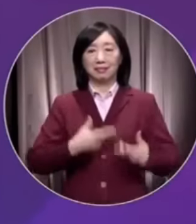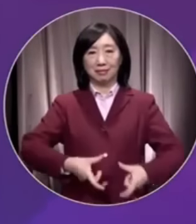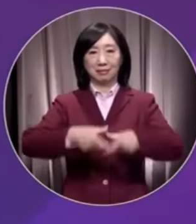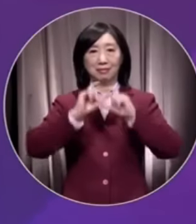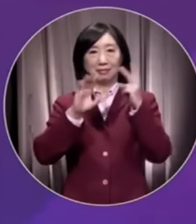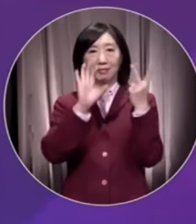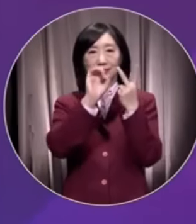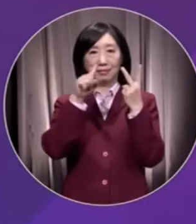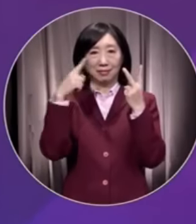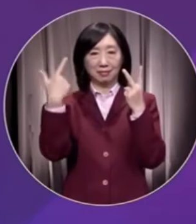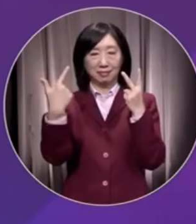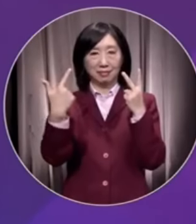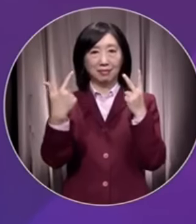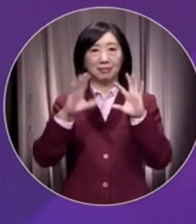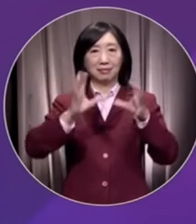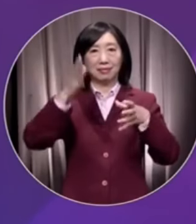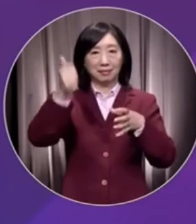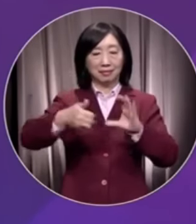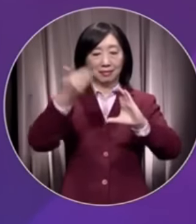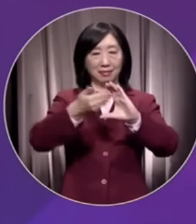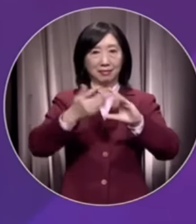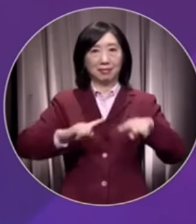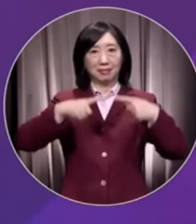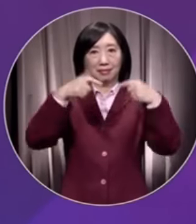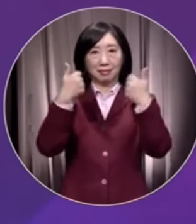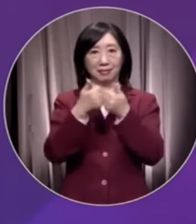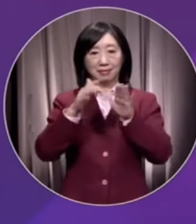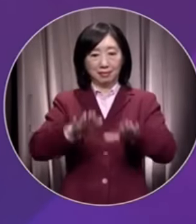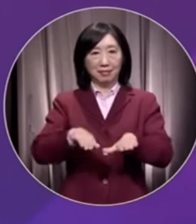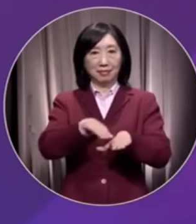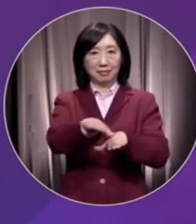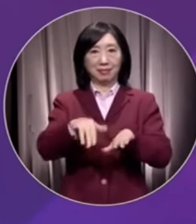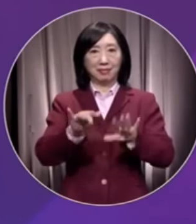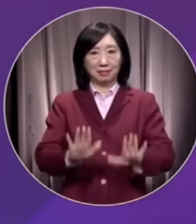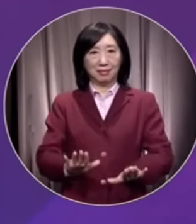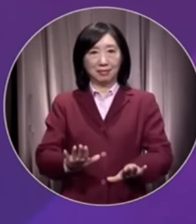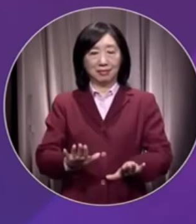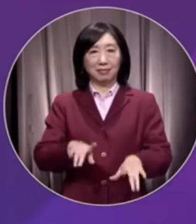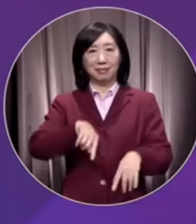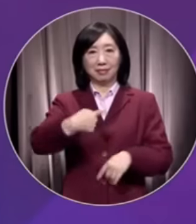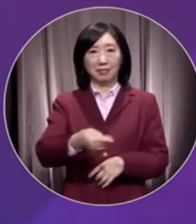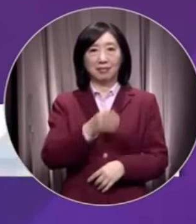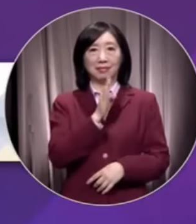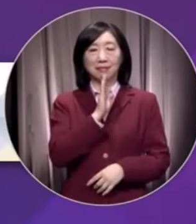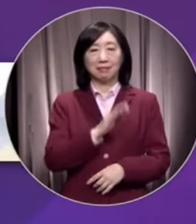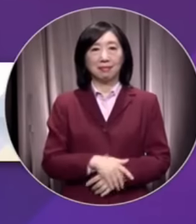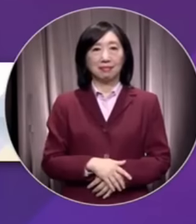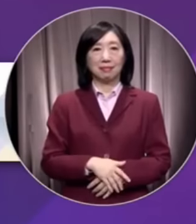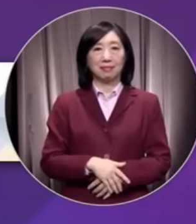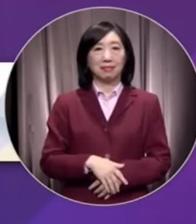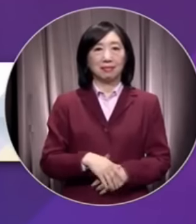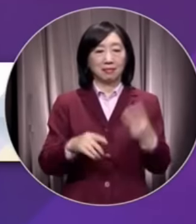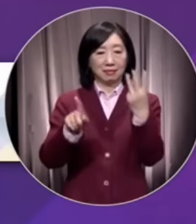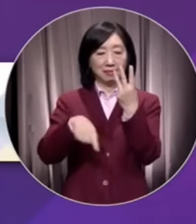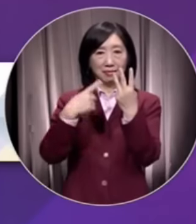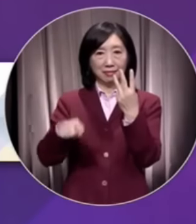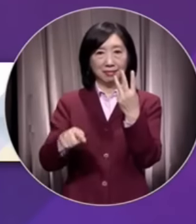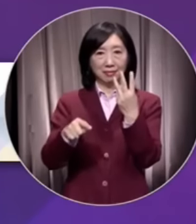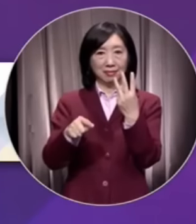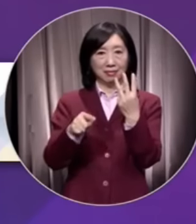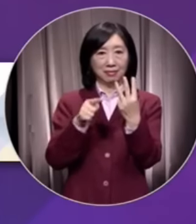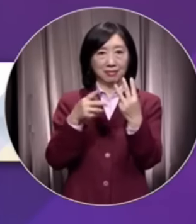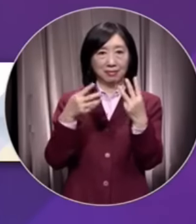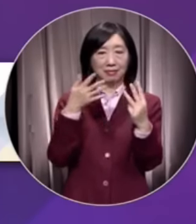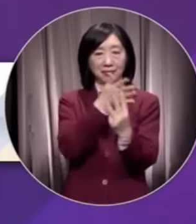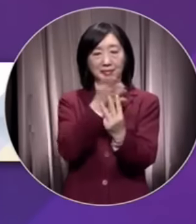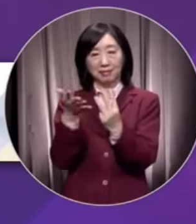欢迎回到2016总统大选电视辩论会的现场。接下来要进行的就是所有候选人彼此之间的交